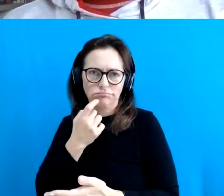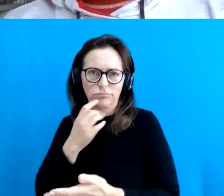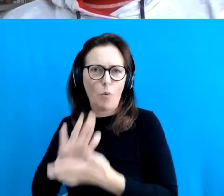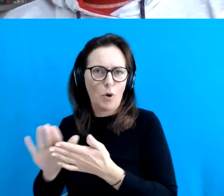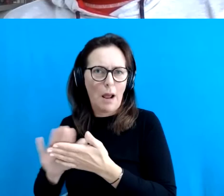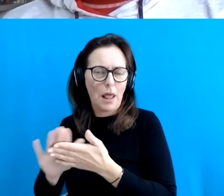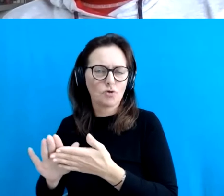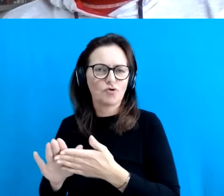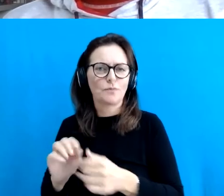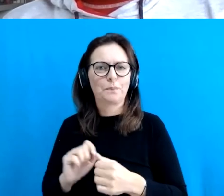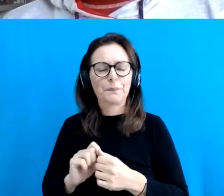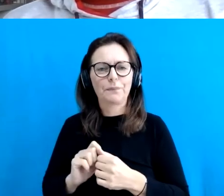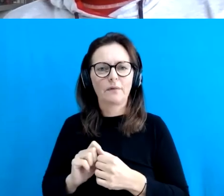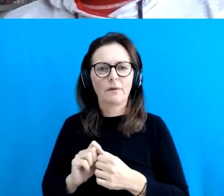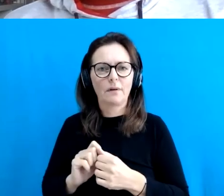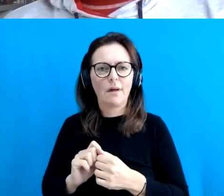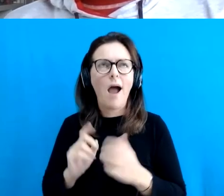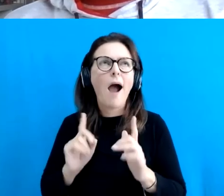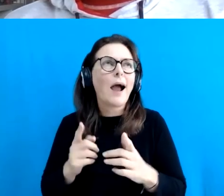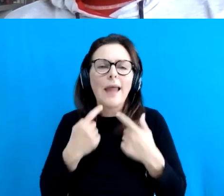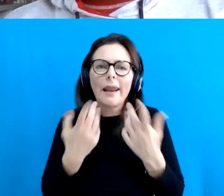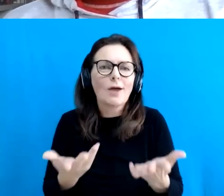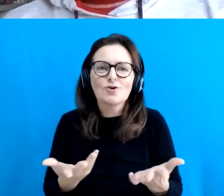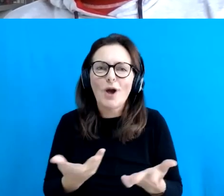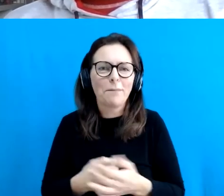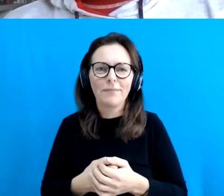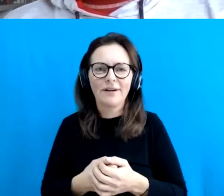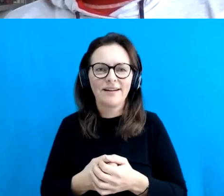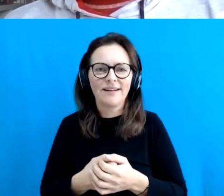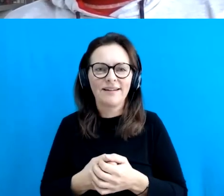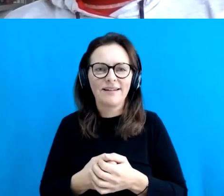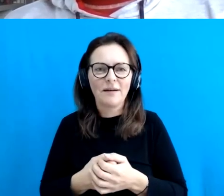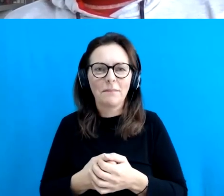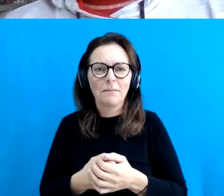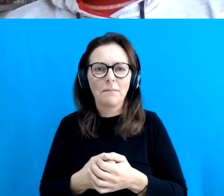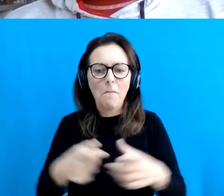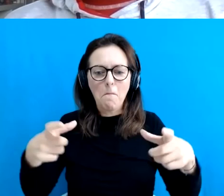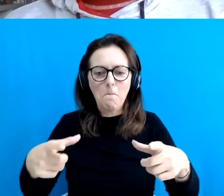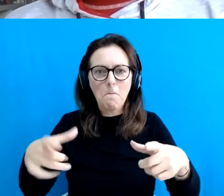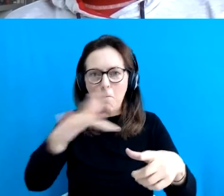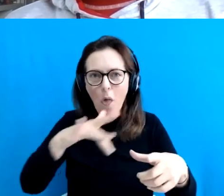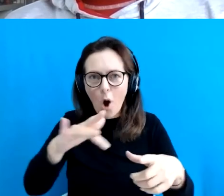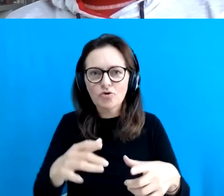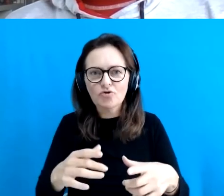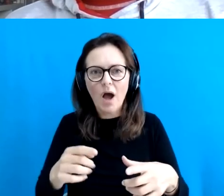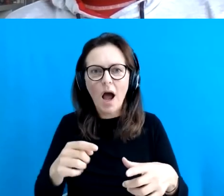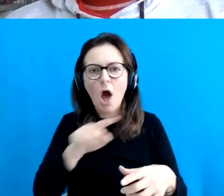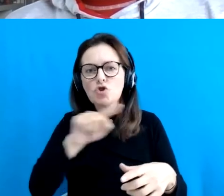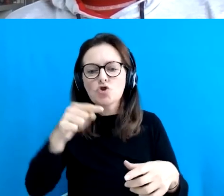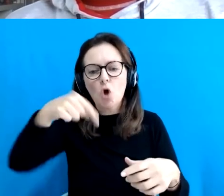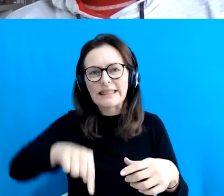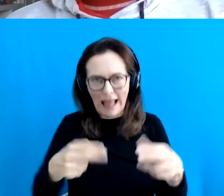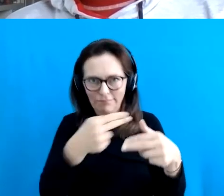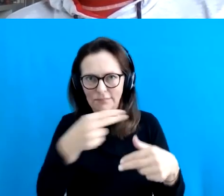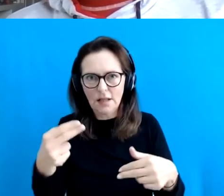Se pravi, tako da, kaj ne rečem, ja, pri plošči do dna sem lahko veliko dal, bil sem pa v najtežjem